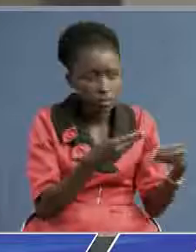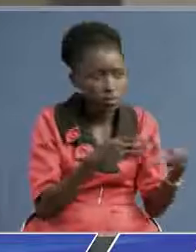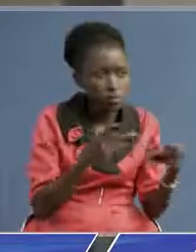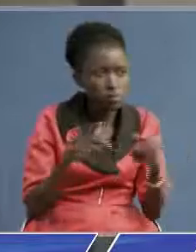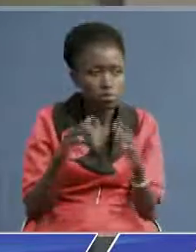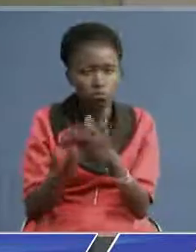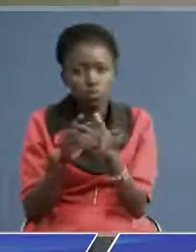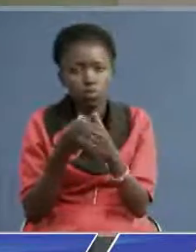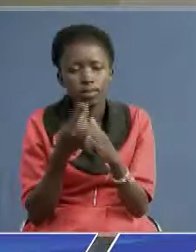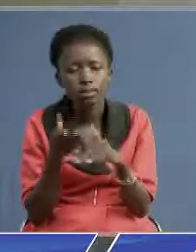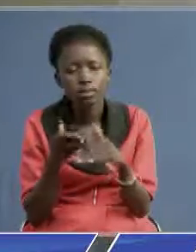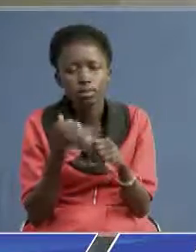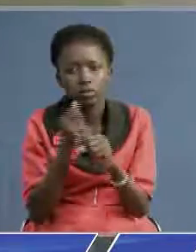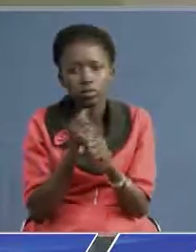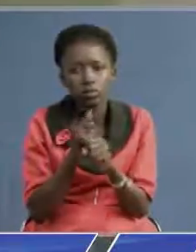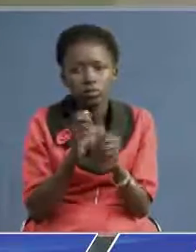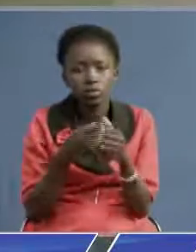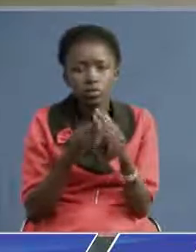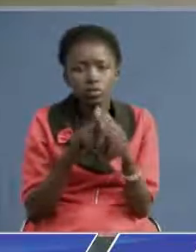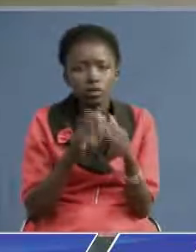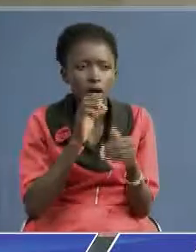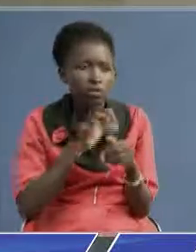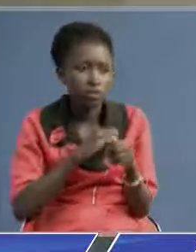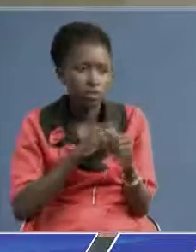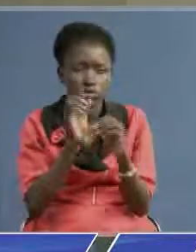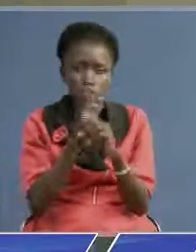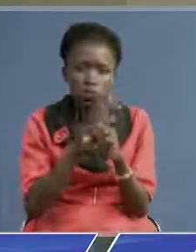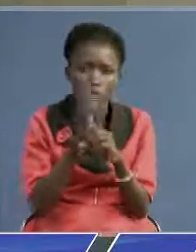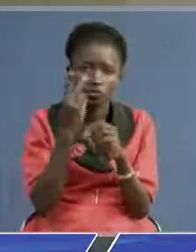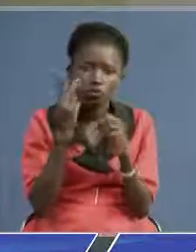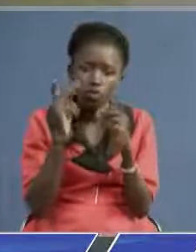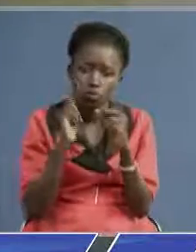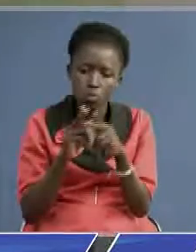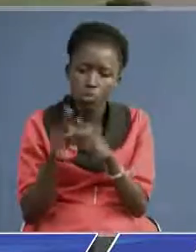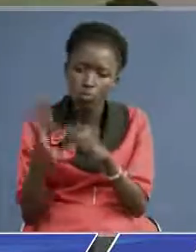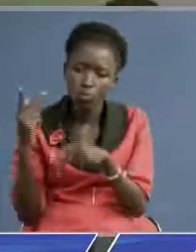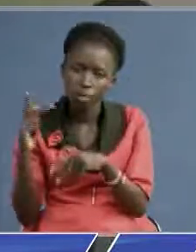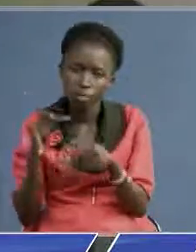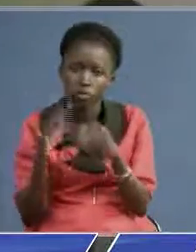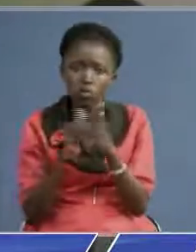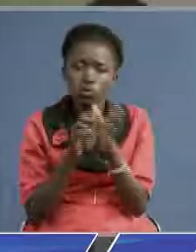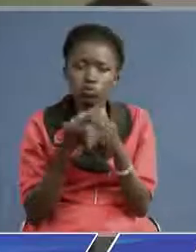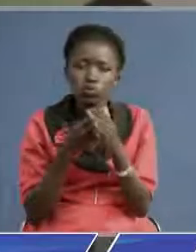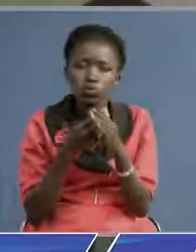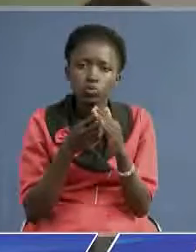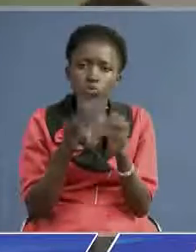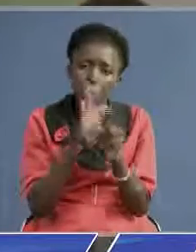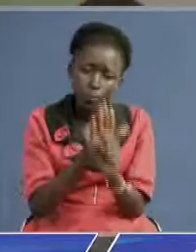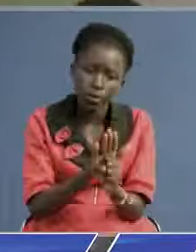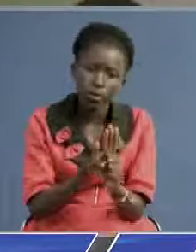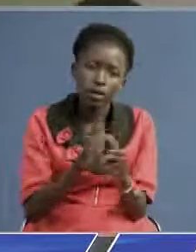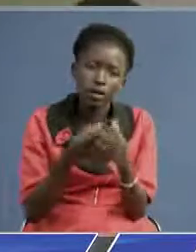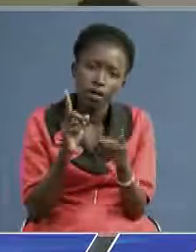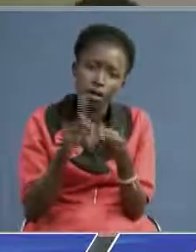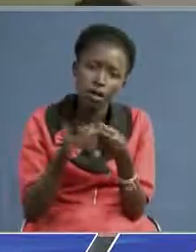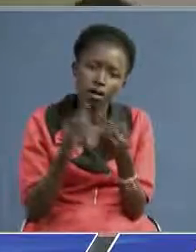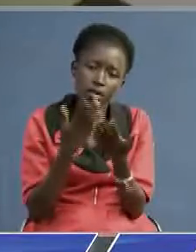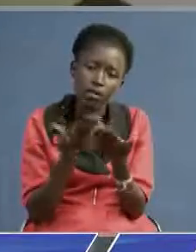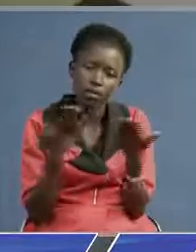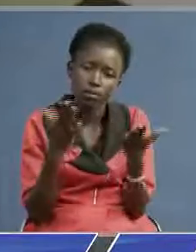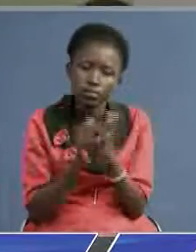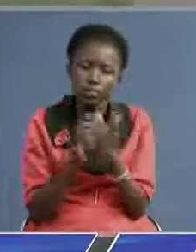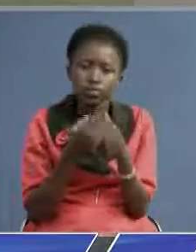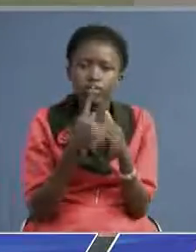wafanyibiashara hawafanyi kazi ya taking advantage ya mwananchi wa kawaida kufinyilia mwananchi na kuongeza bei ya